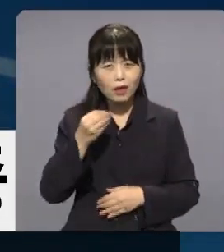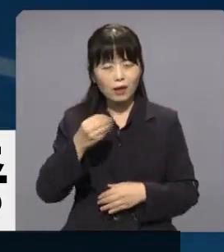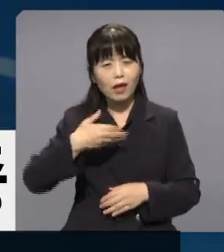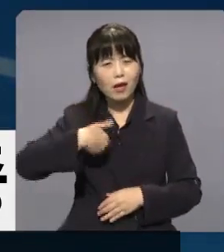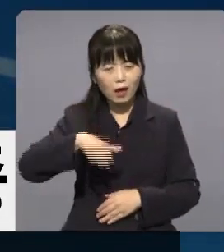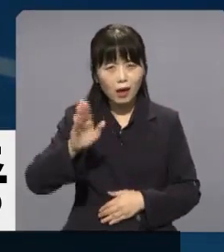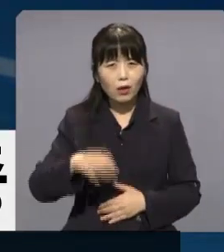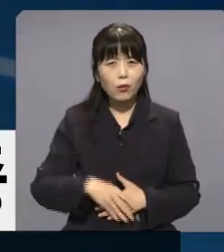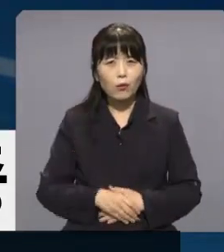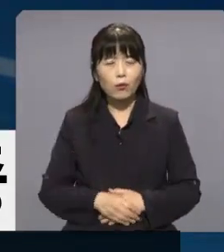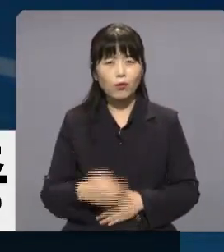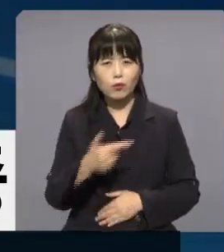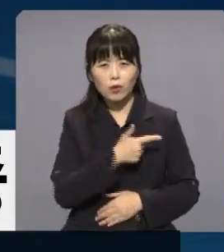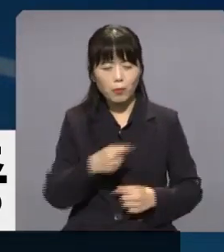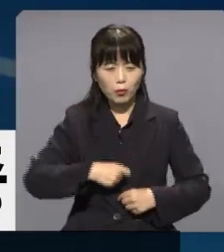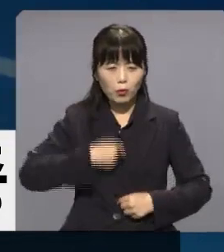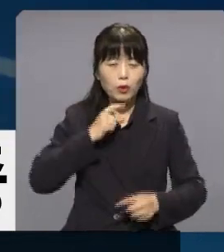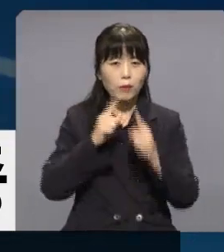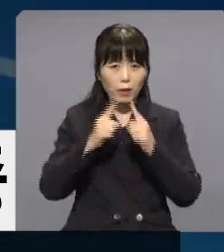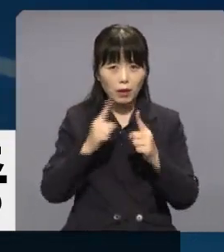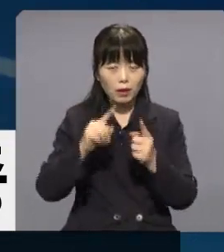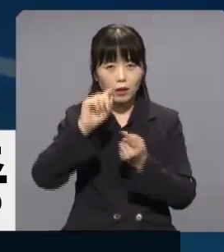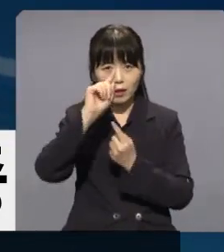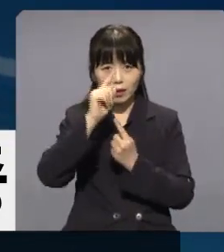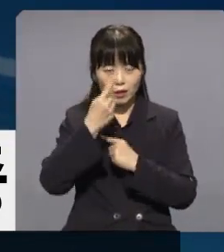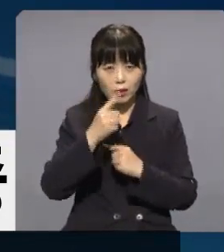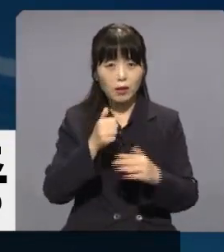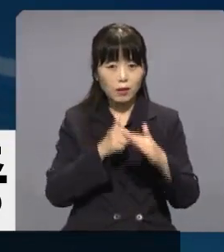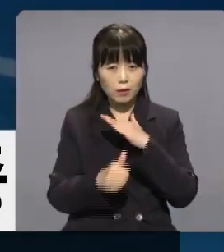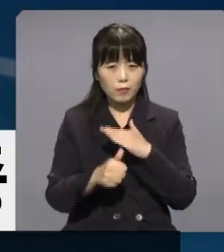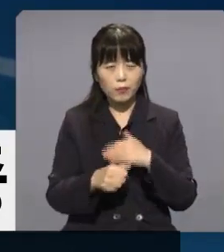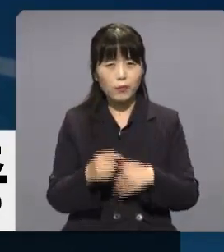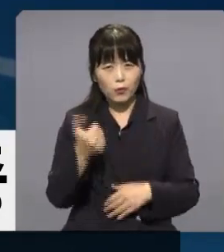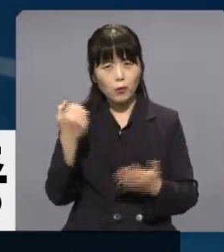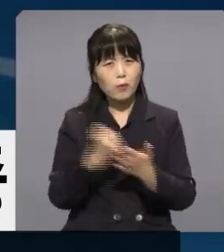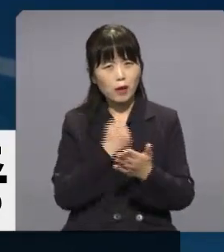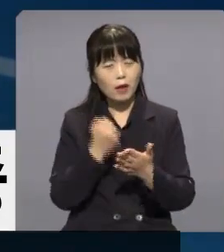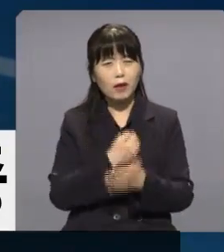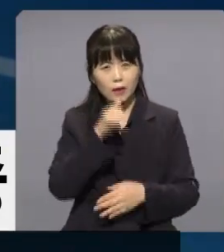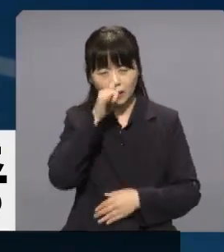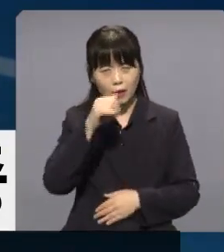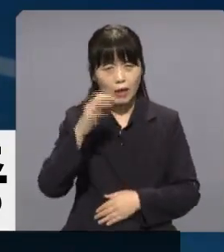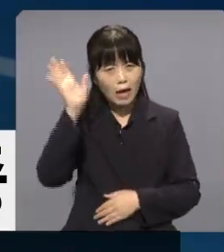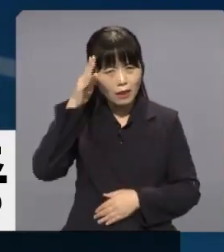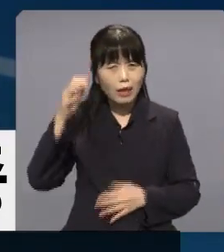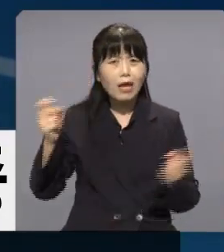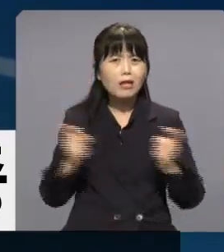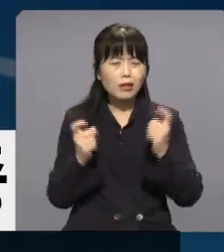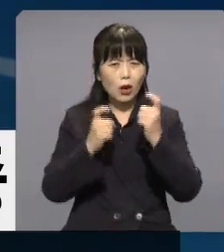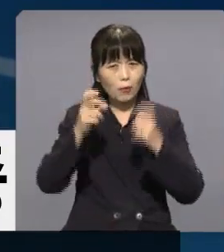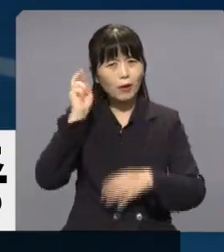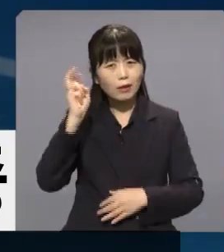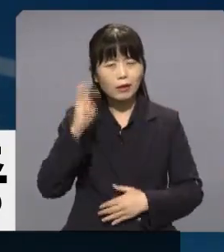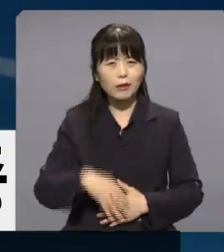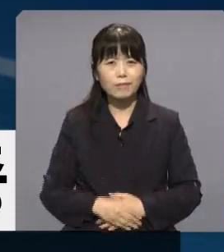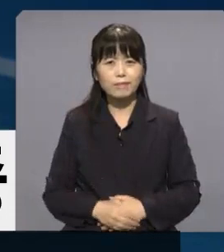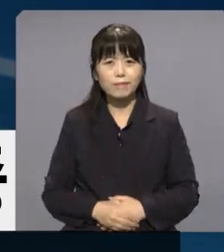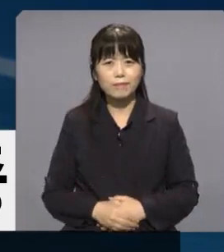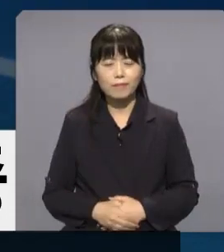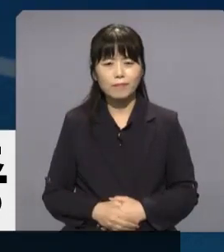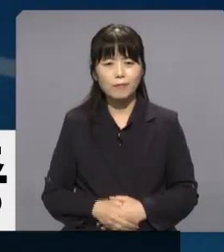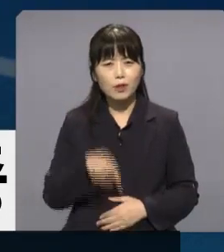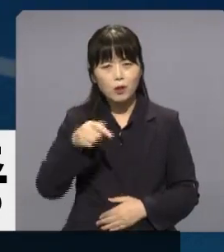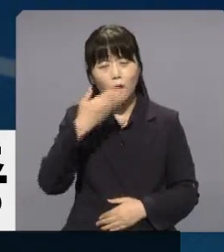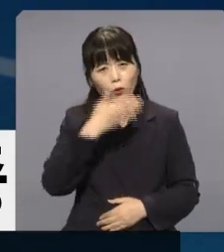하든 너무 솔직 많으세요 우리 이젠 투구 얘기 하잖아요 습성 입니다 일단 케 싸움이 다른데 정말 겠어 위의 예 정말 이럴 수가